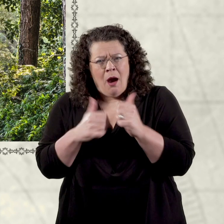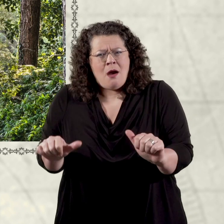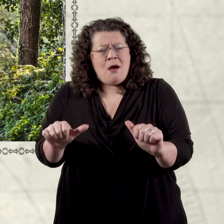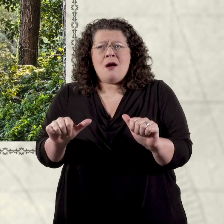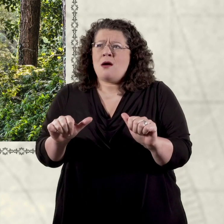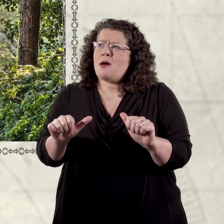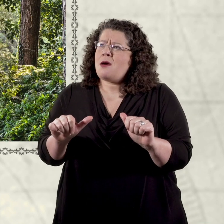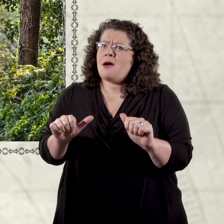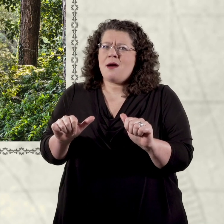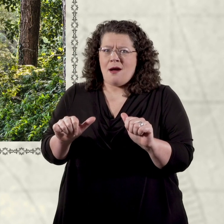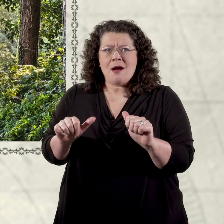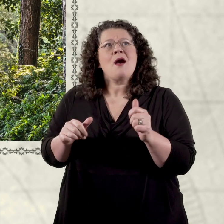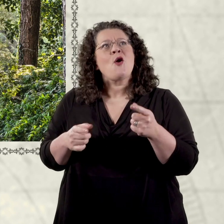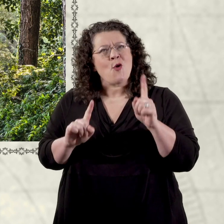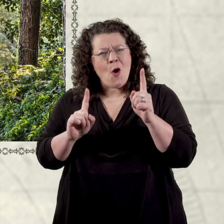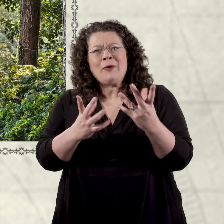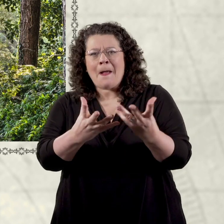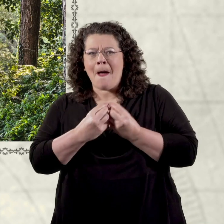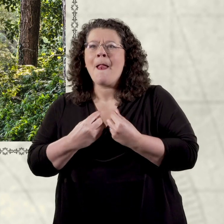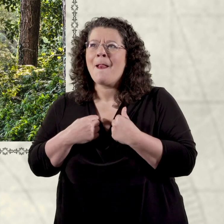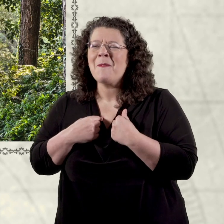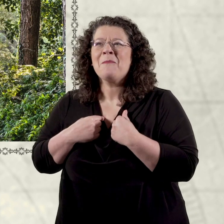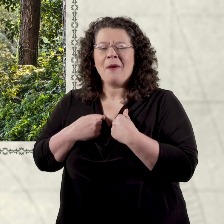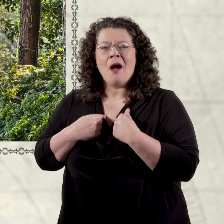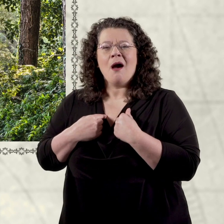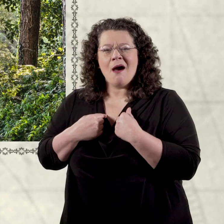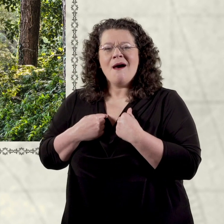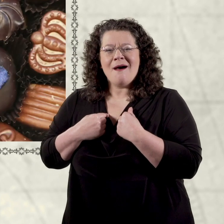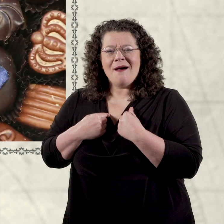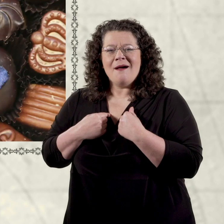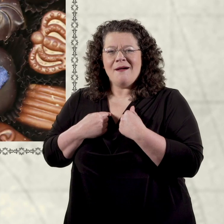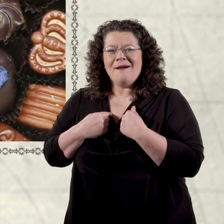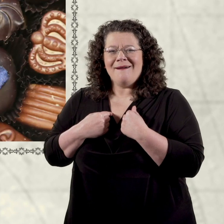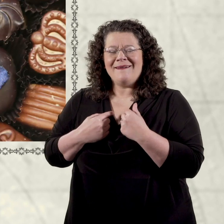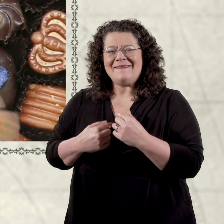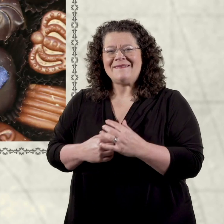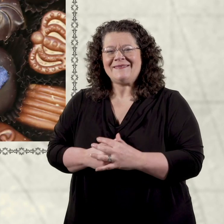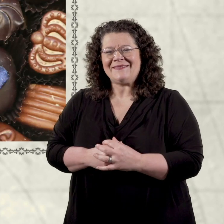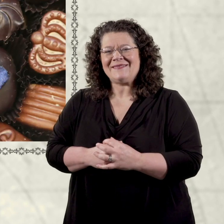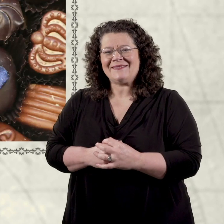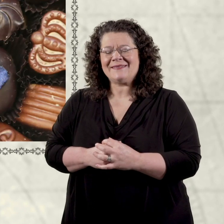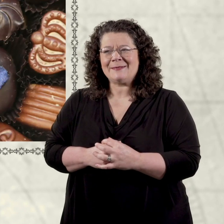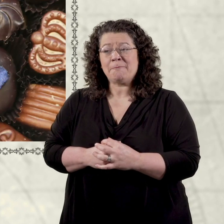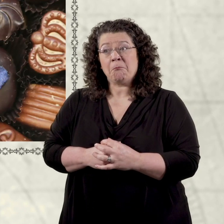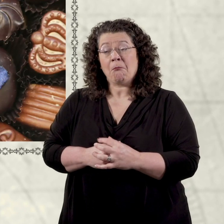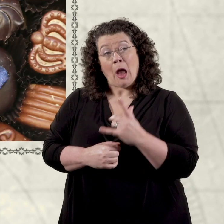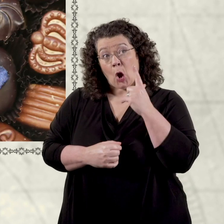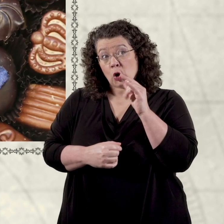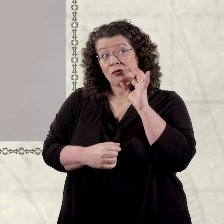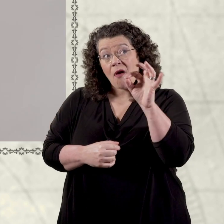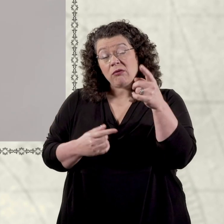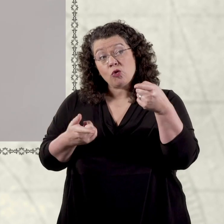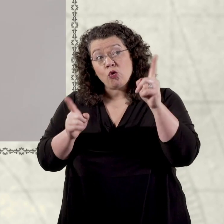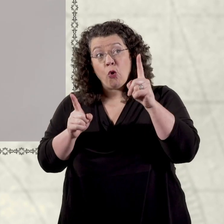3 pheth. Rwan, swn i wedi gallu gofyn am lond gwlad o siocled.